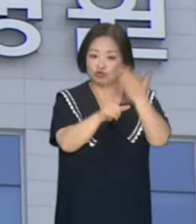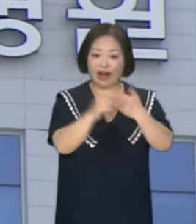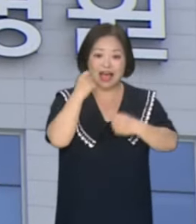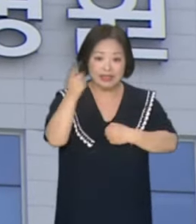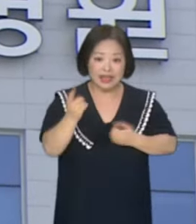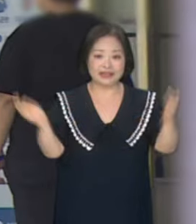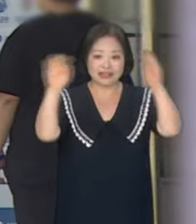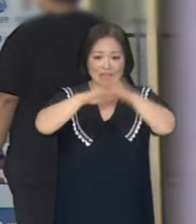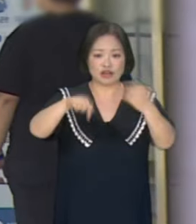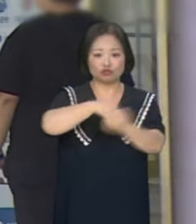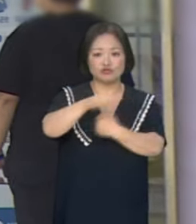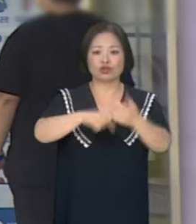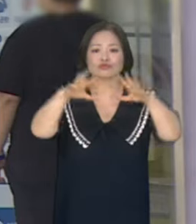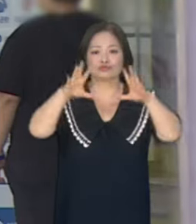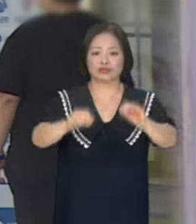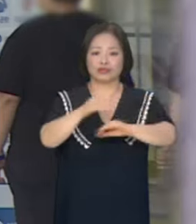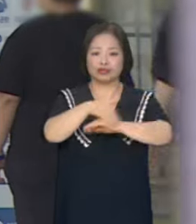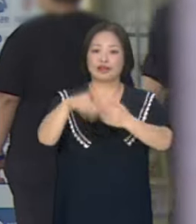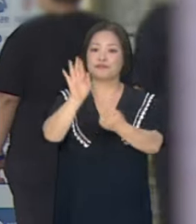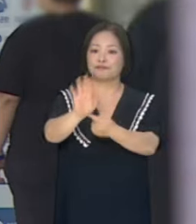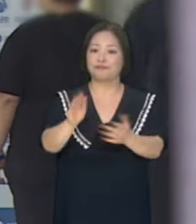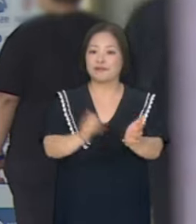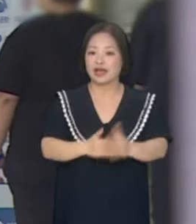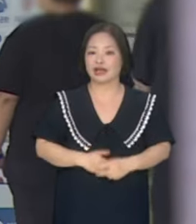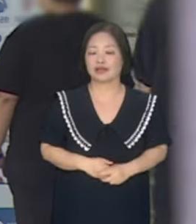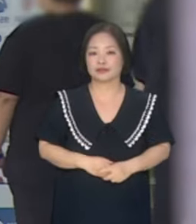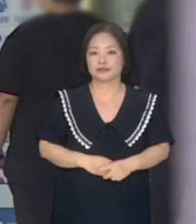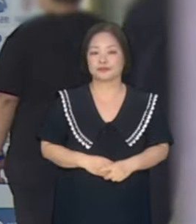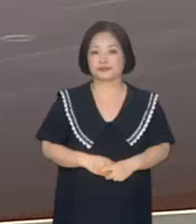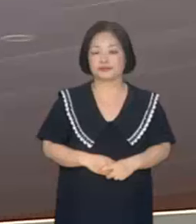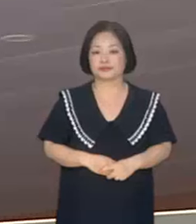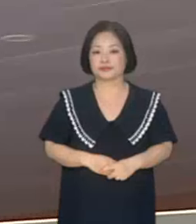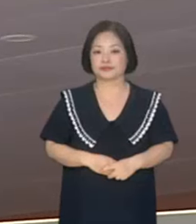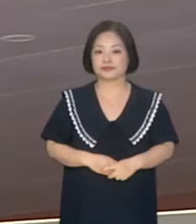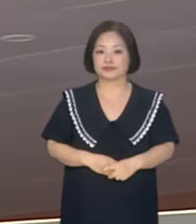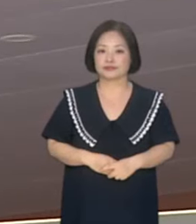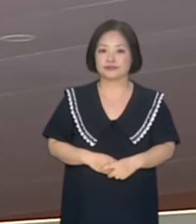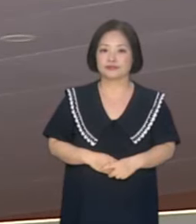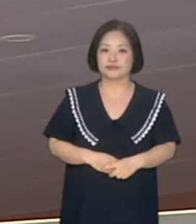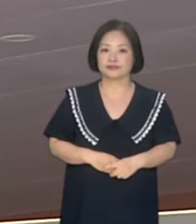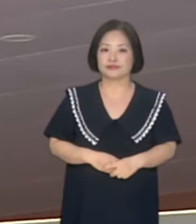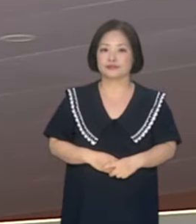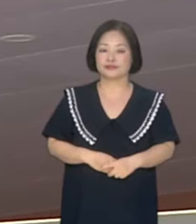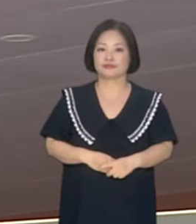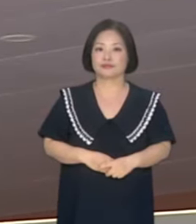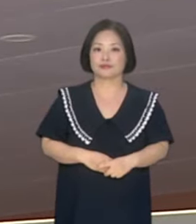야간 운영을 중단할 예정입니다. 연합뉴스TV 홍서연입니다.